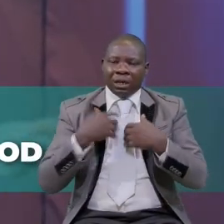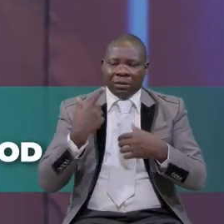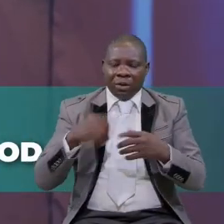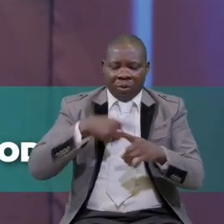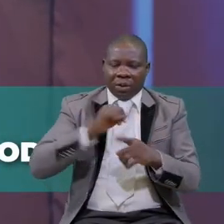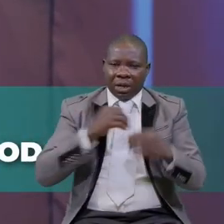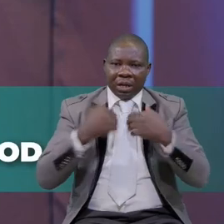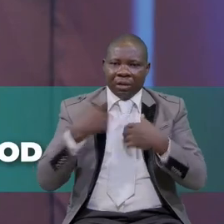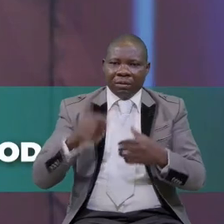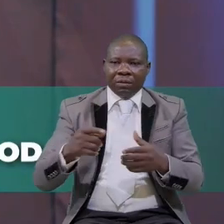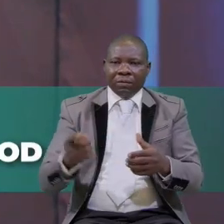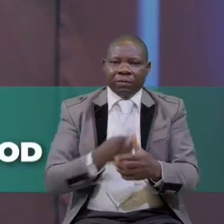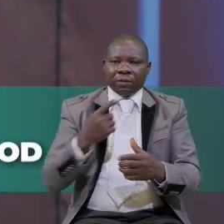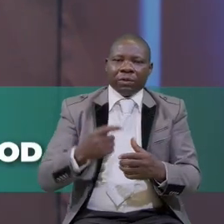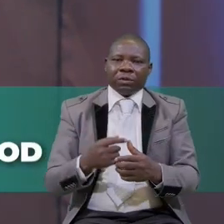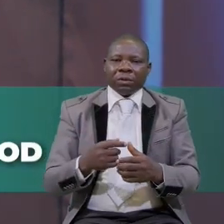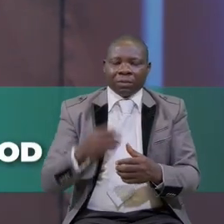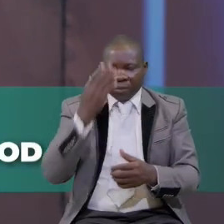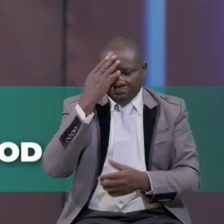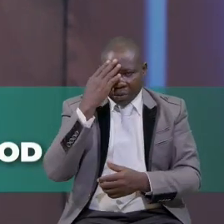la connaissance initiale,